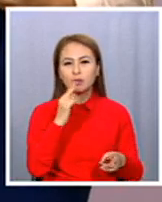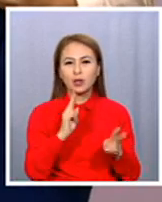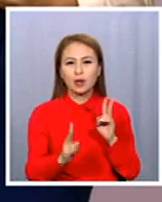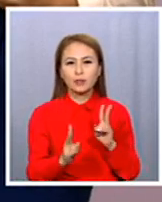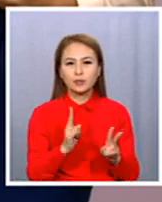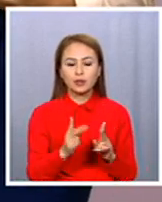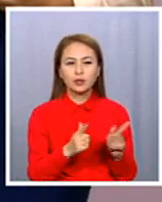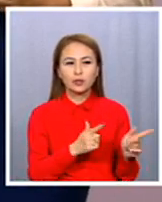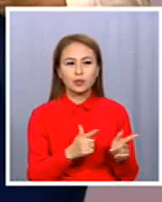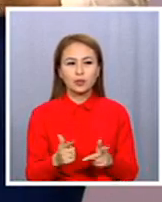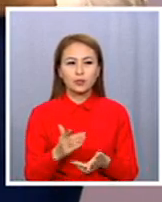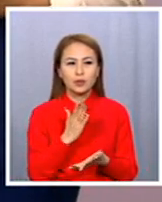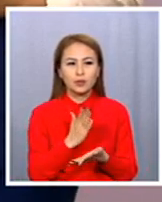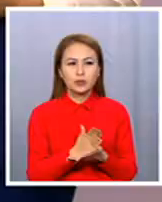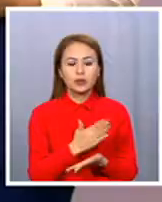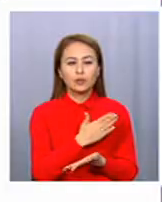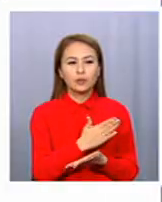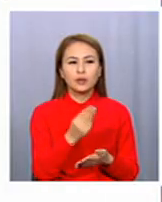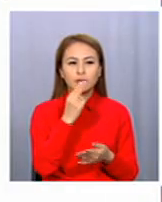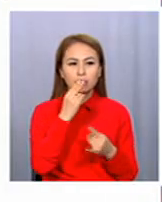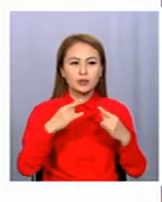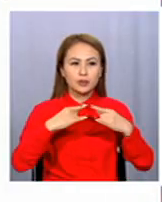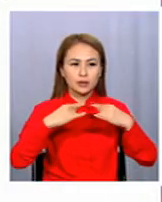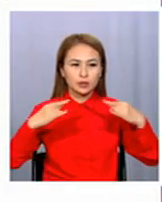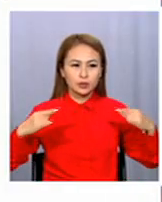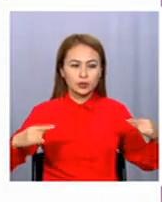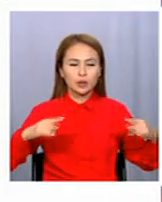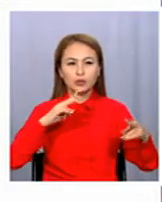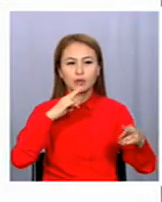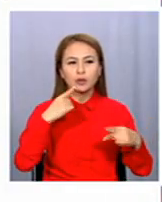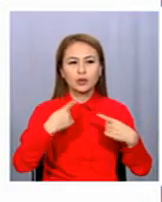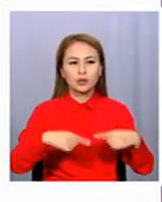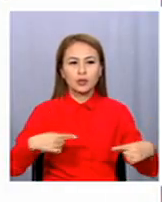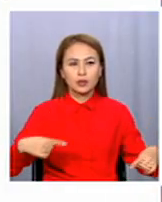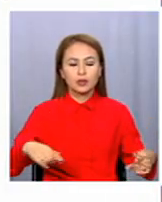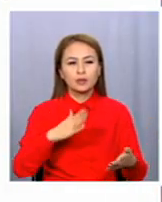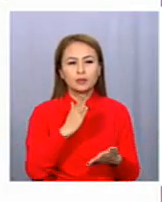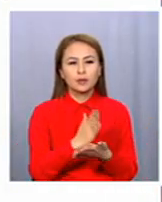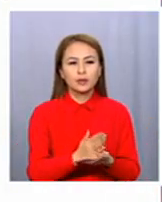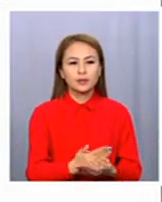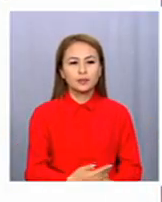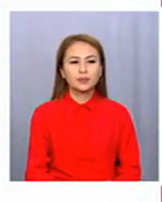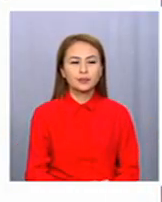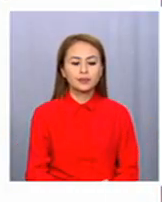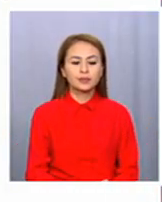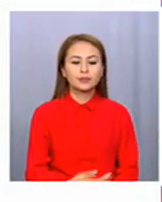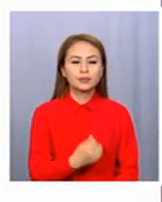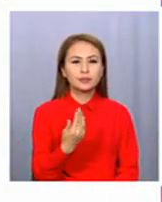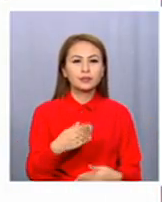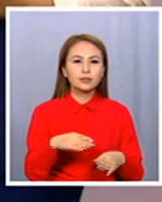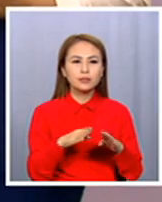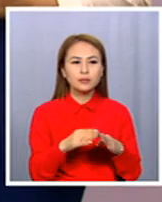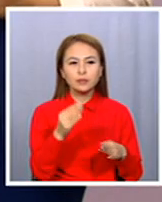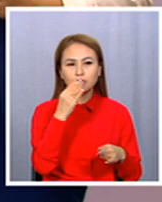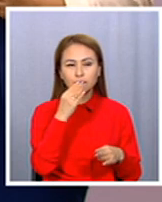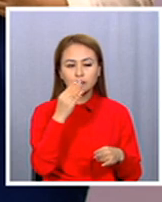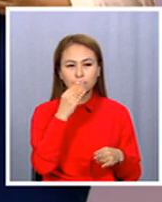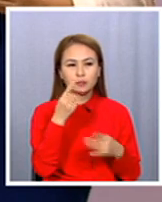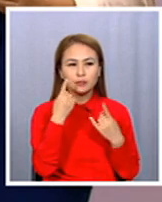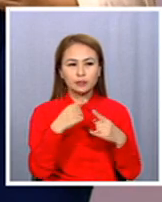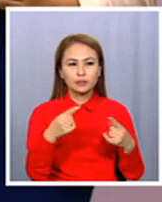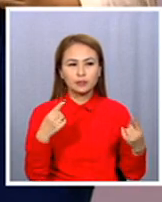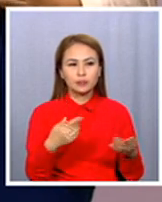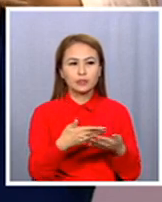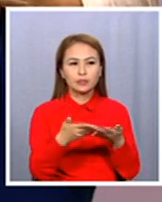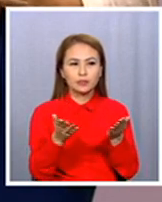отырсыңдар. Және дастархан үстінде түрлі жеміс жидектер қойылған. Ал енді осы тағамдар түрлі